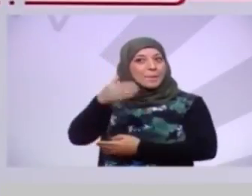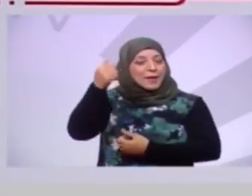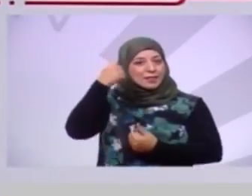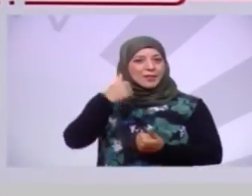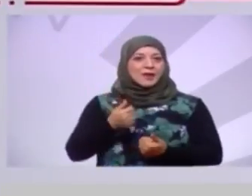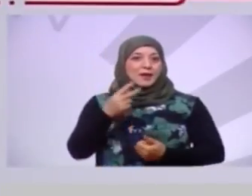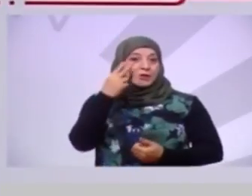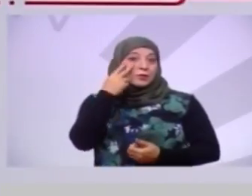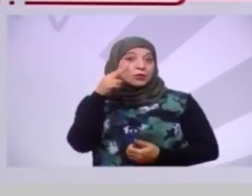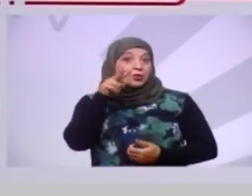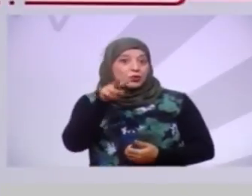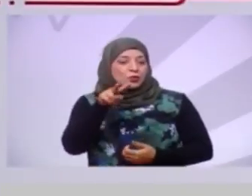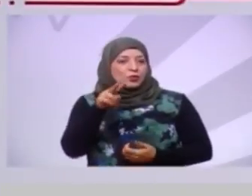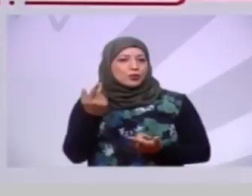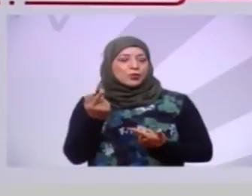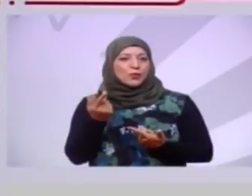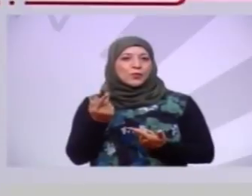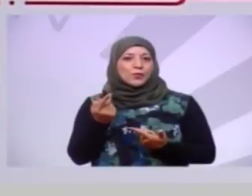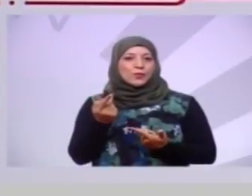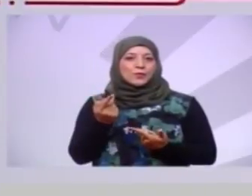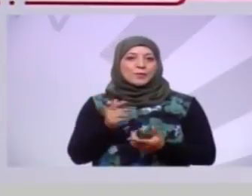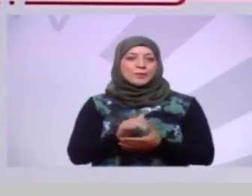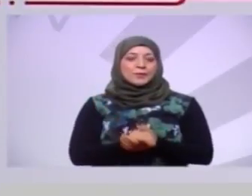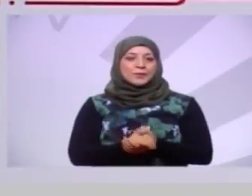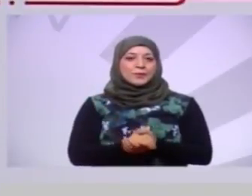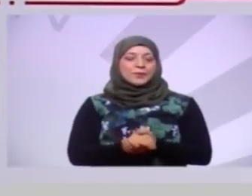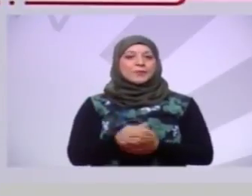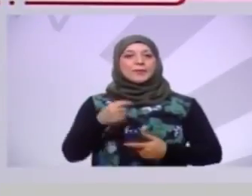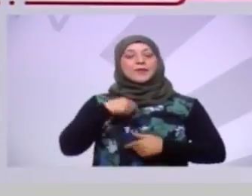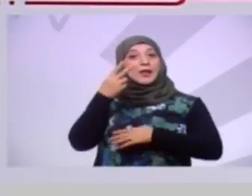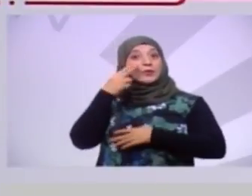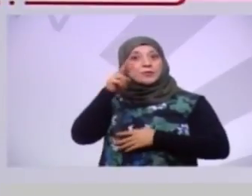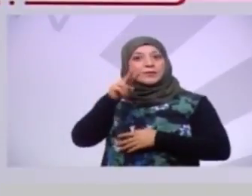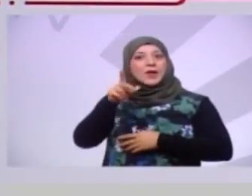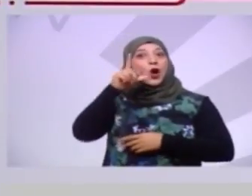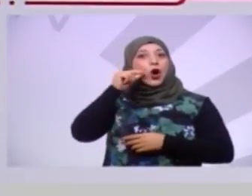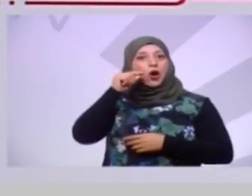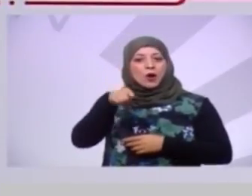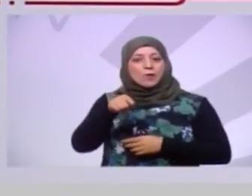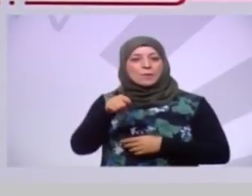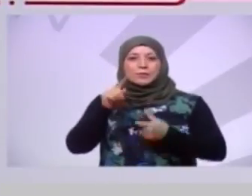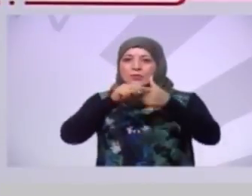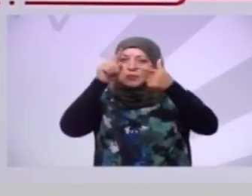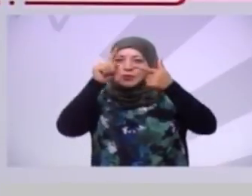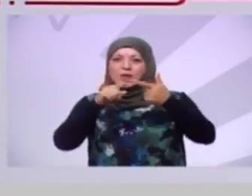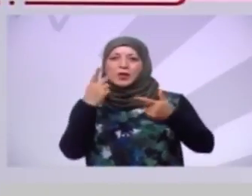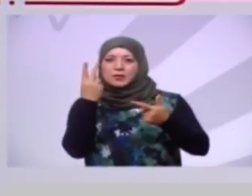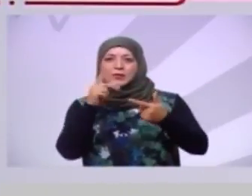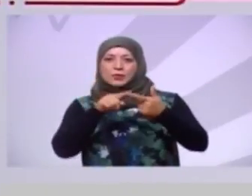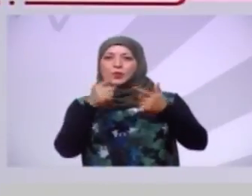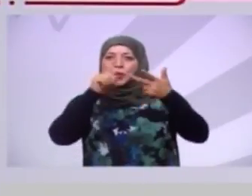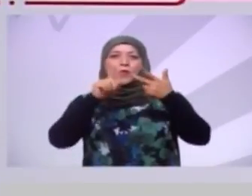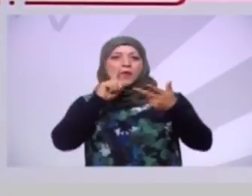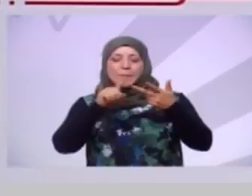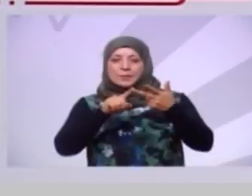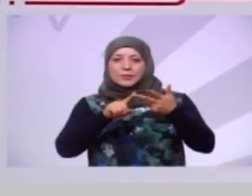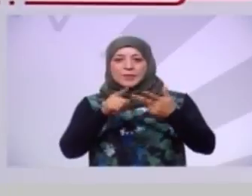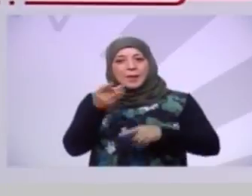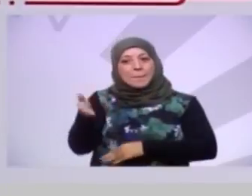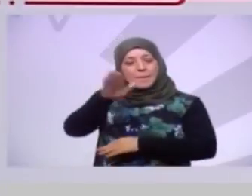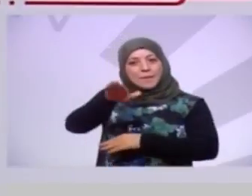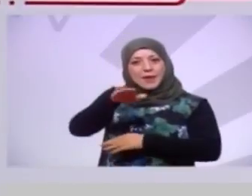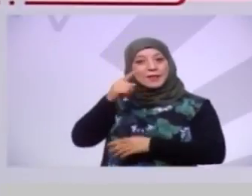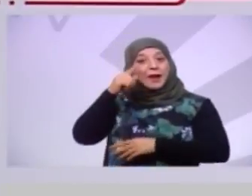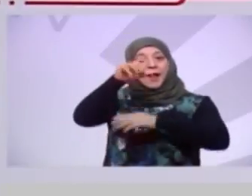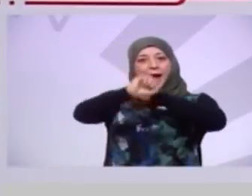اليكم في عينين انظروا اليك احمد ياسين غير في وفات الميليشيا الى